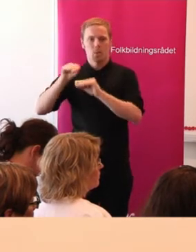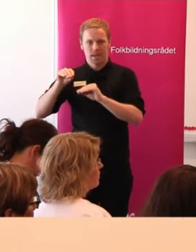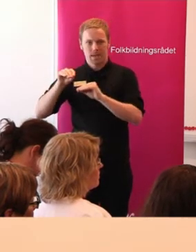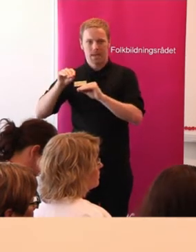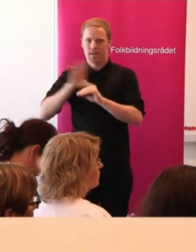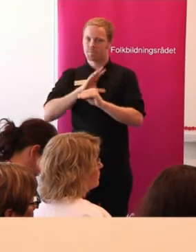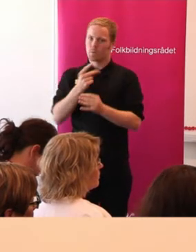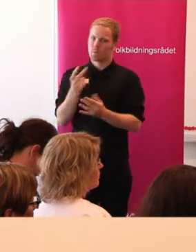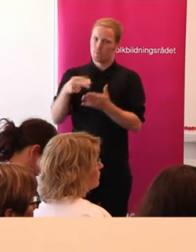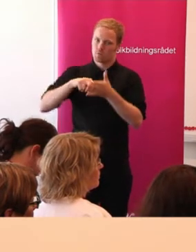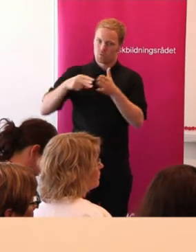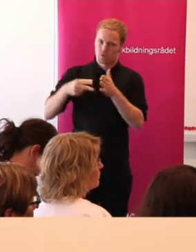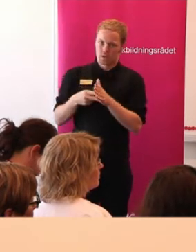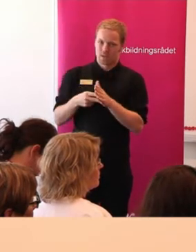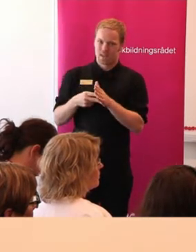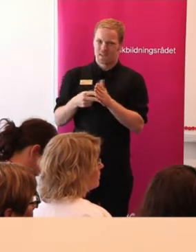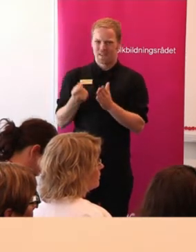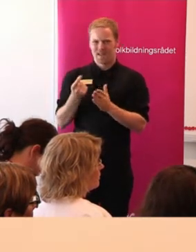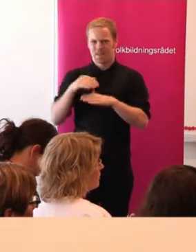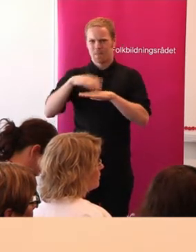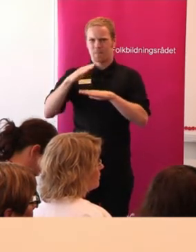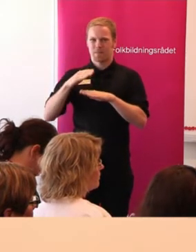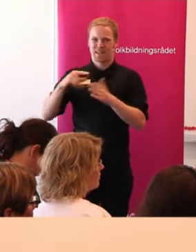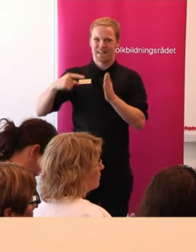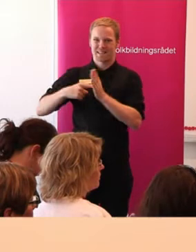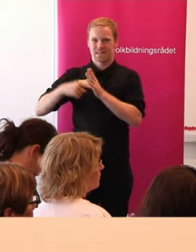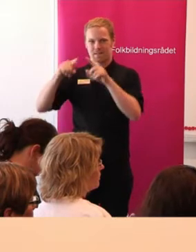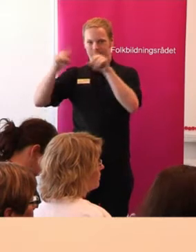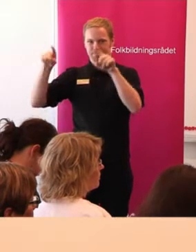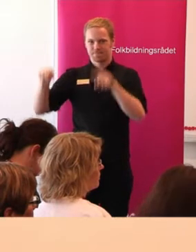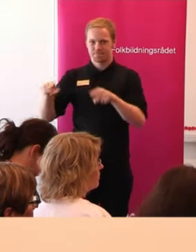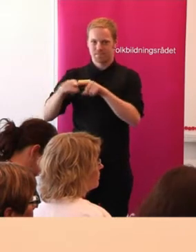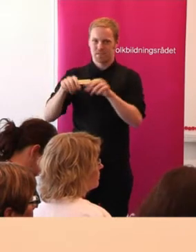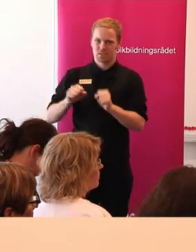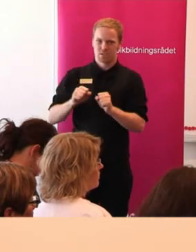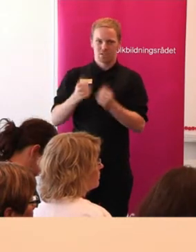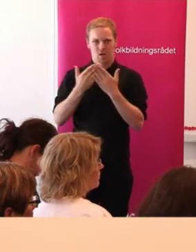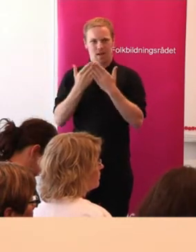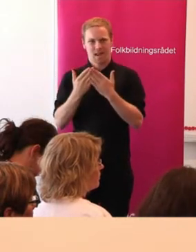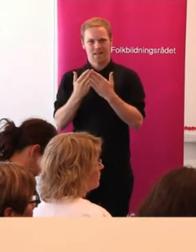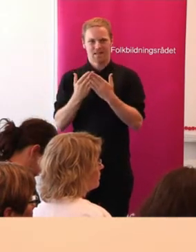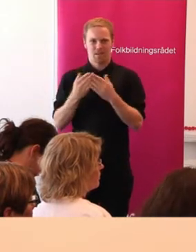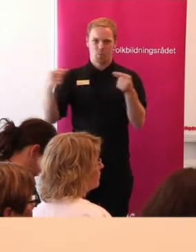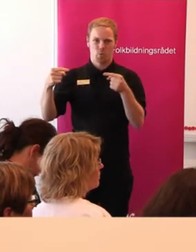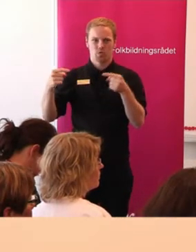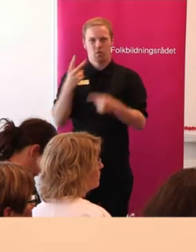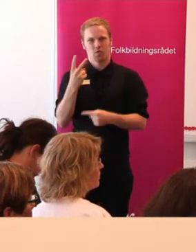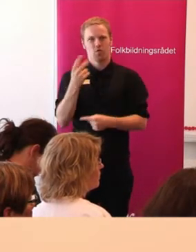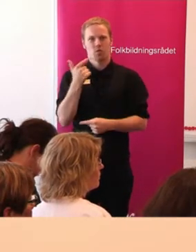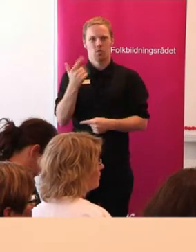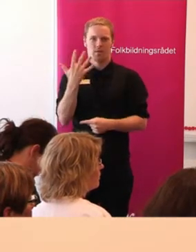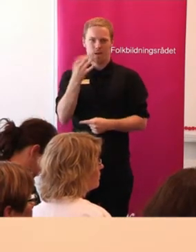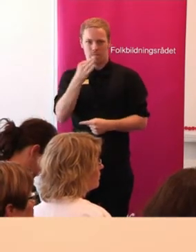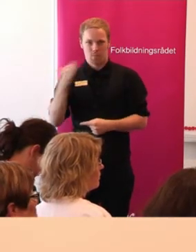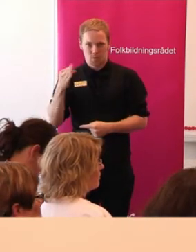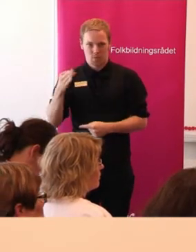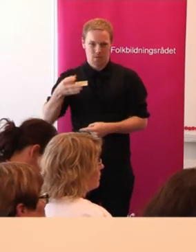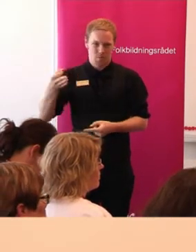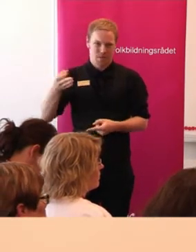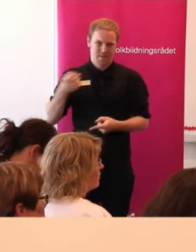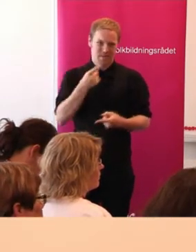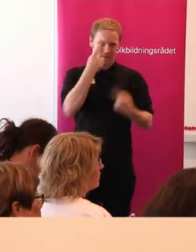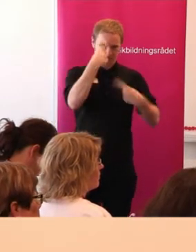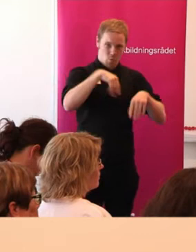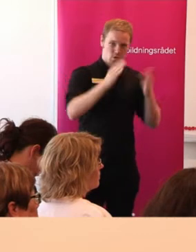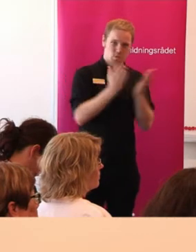annat system, man är lite mer fyrkantiga, man ska läsa motsvarande 2500 poäng. Medan folkhögskolans allmänna kurs är anpassad för